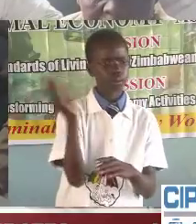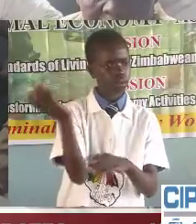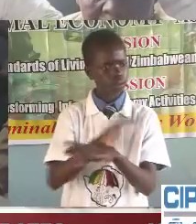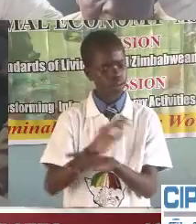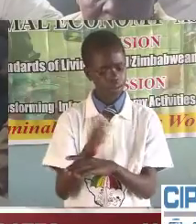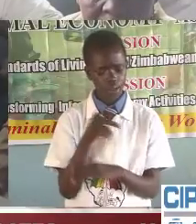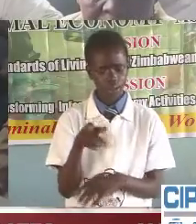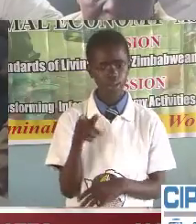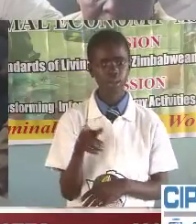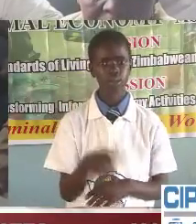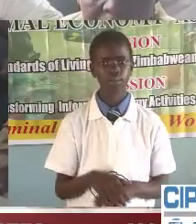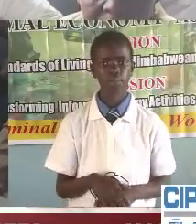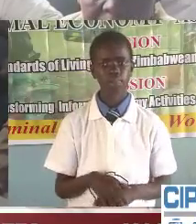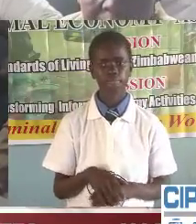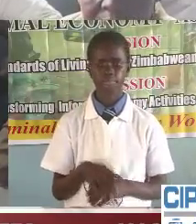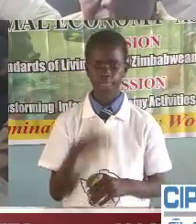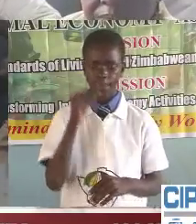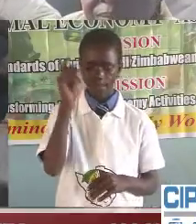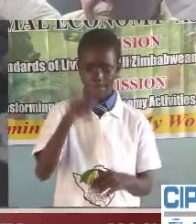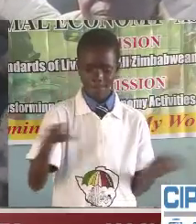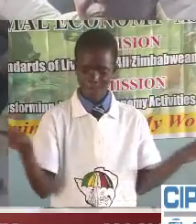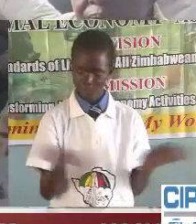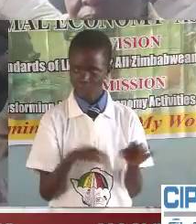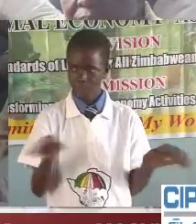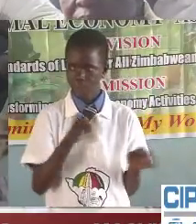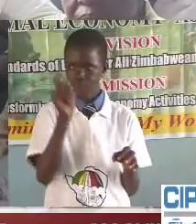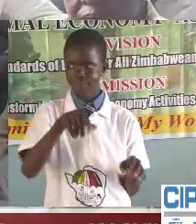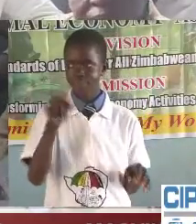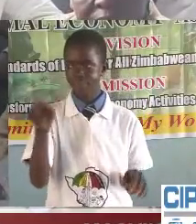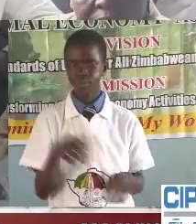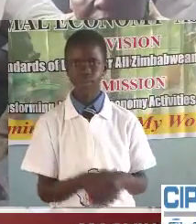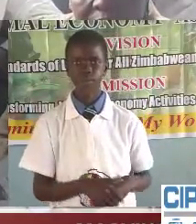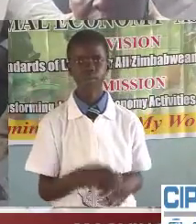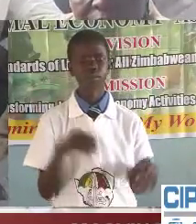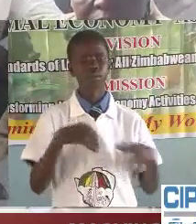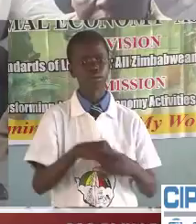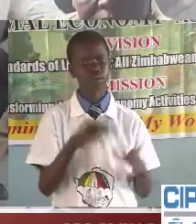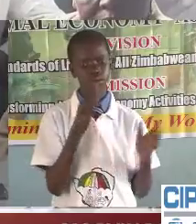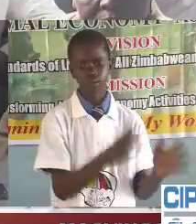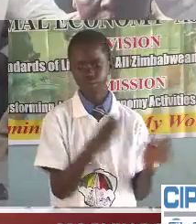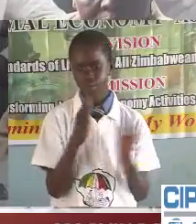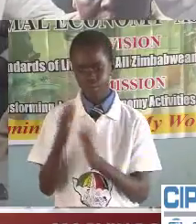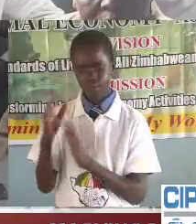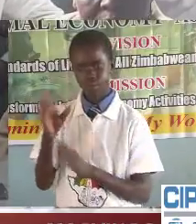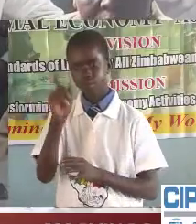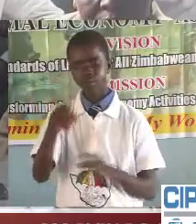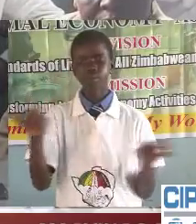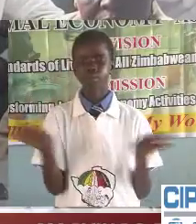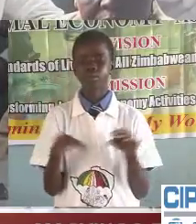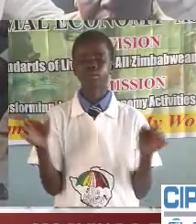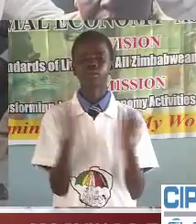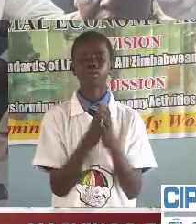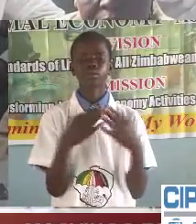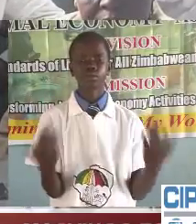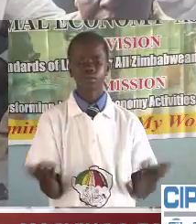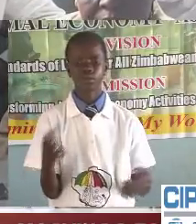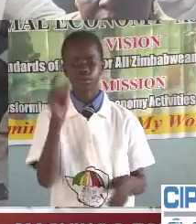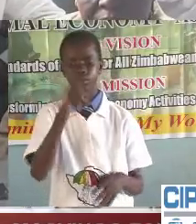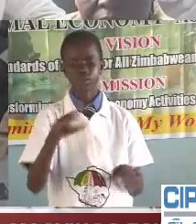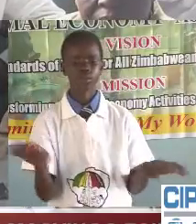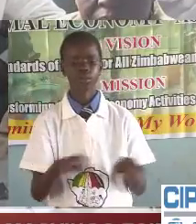zvokutengesa. Nokuti mukashanda nezvo mupati hamusi kushanda